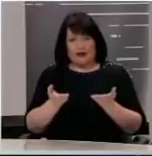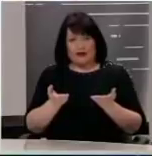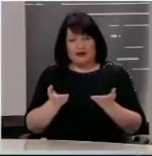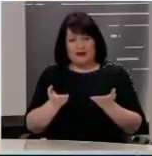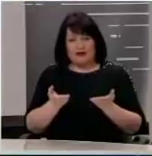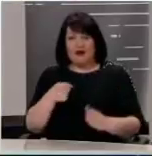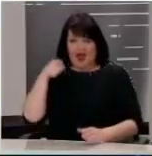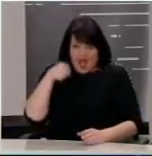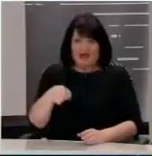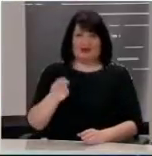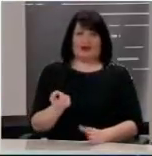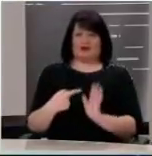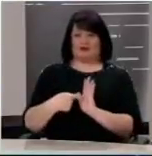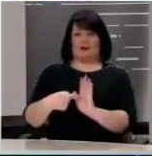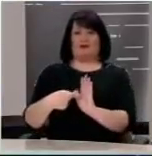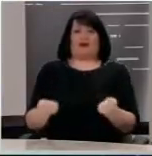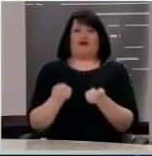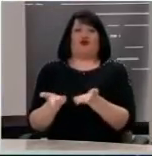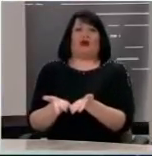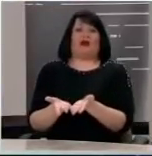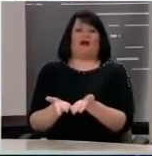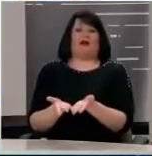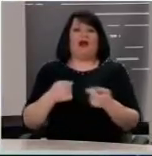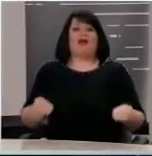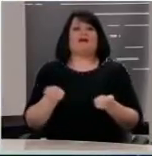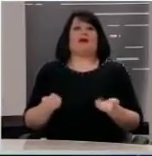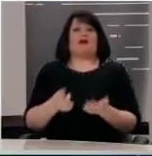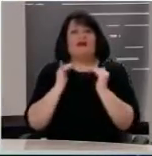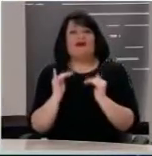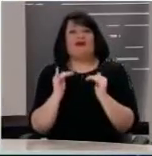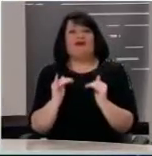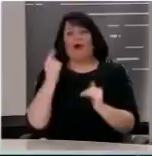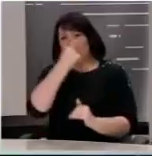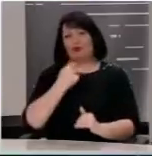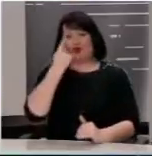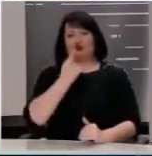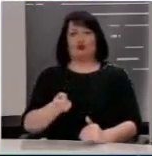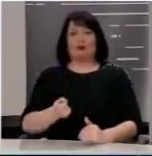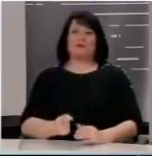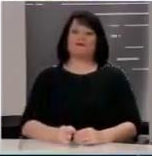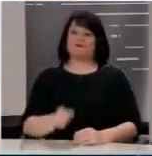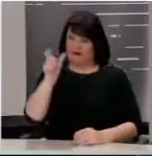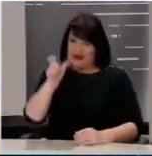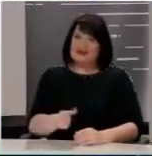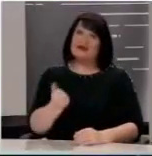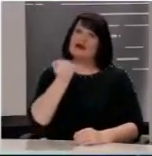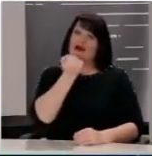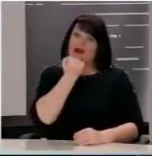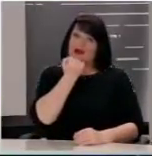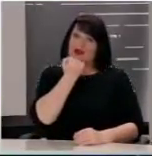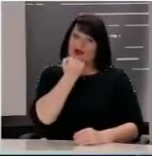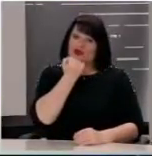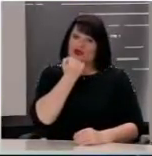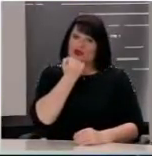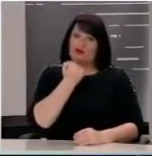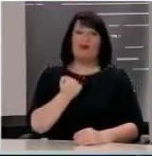βασικοί εκφραστές είστε εσείς οι ίδιοι και τα ίδια και τα ίδια πρόσωπα. Κάνατε το λάθος να αναφερθείτε